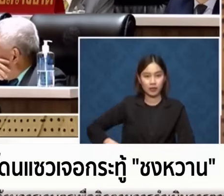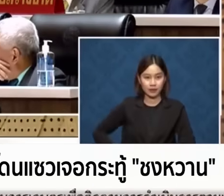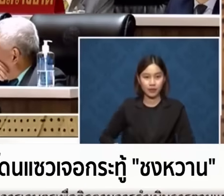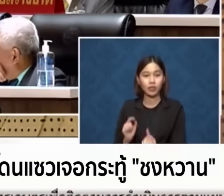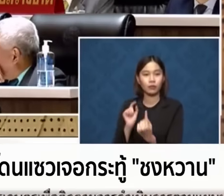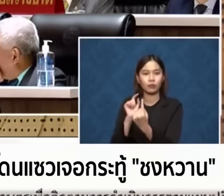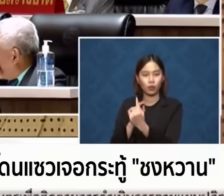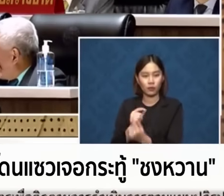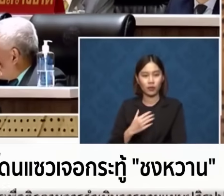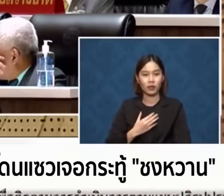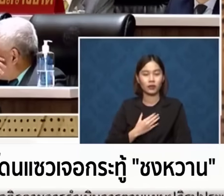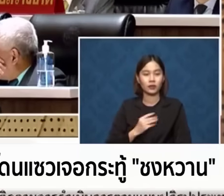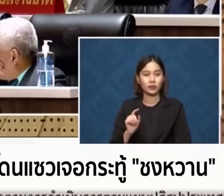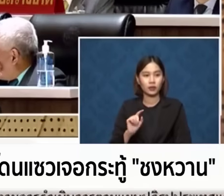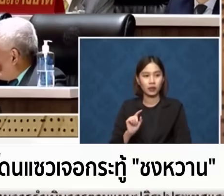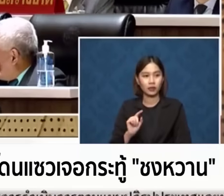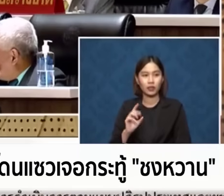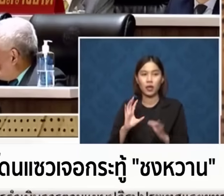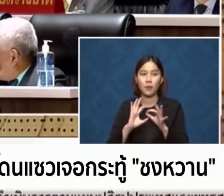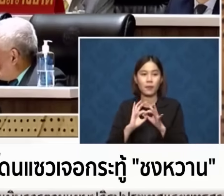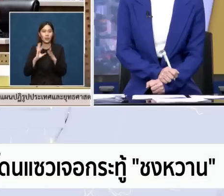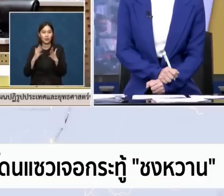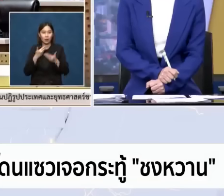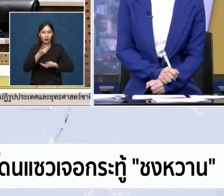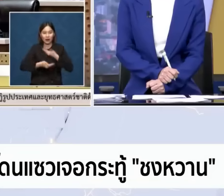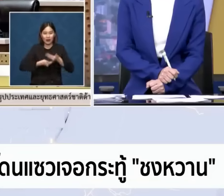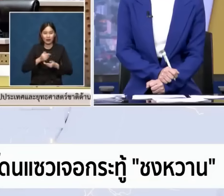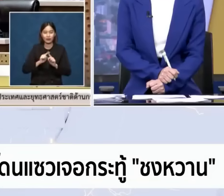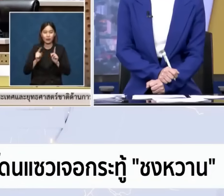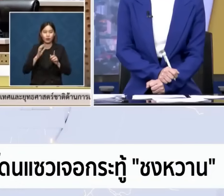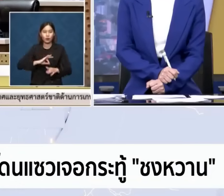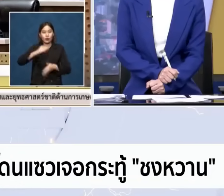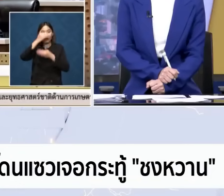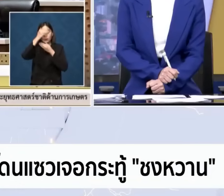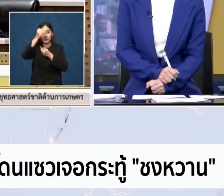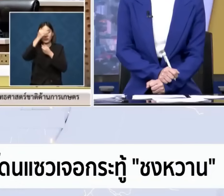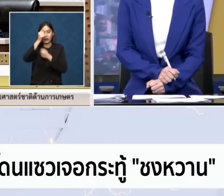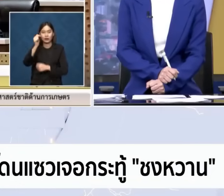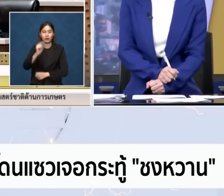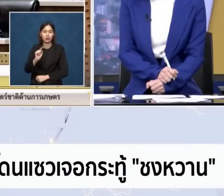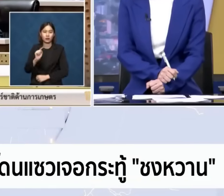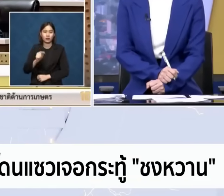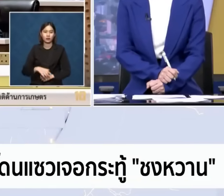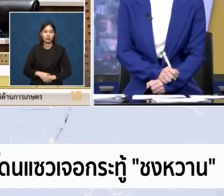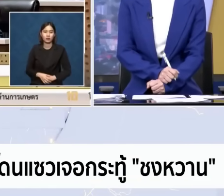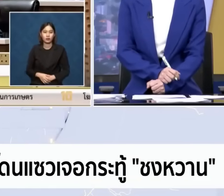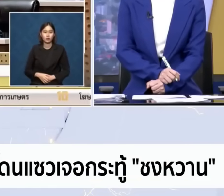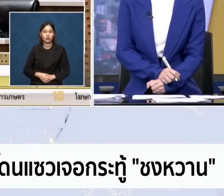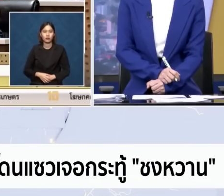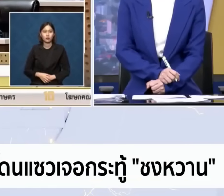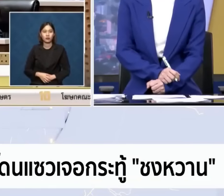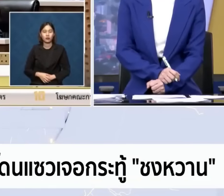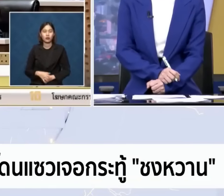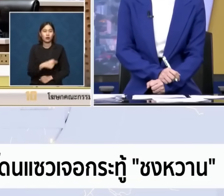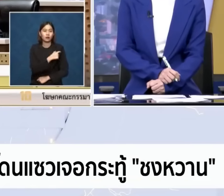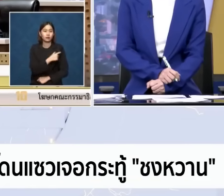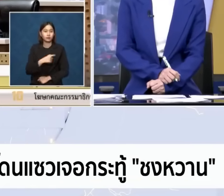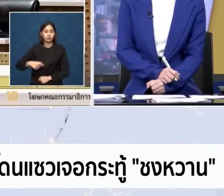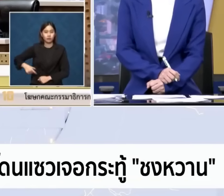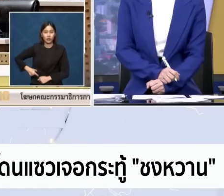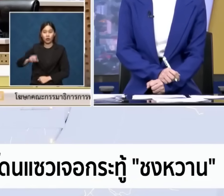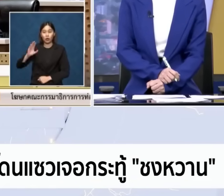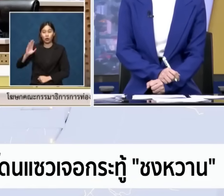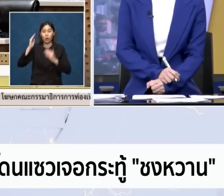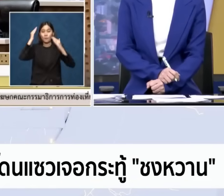จะถามจะตอบกันก็มีการแซวกันด้วยเรื่องของสีจากถุงเท้ากลายเป็นสีเน็กไท้ด้วยบอกว่าตัวเองใส่เนกไท้สี